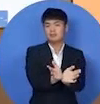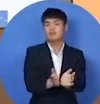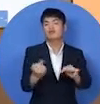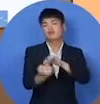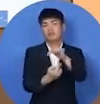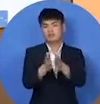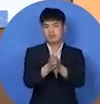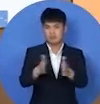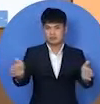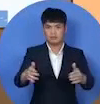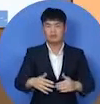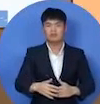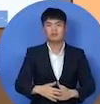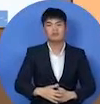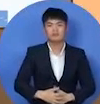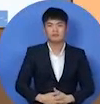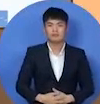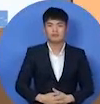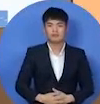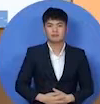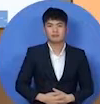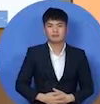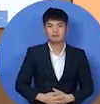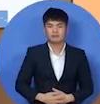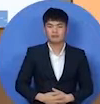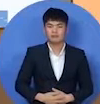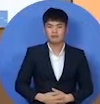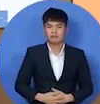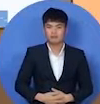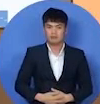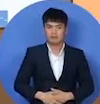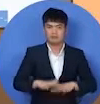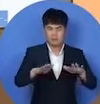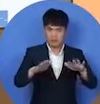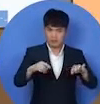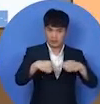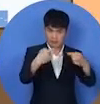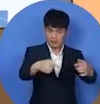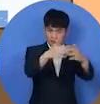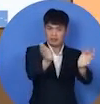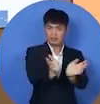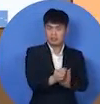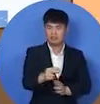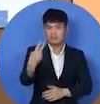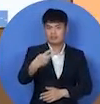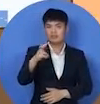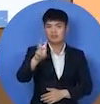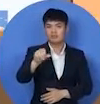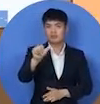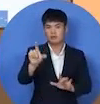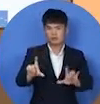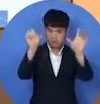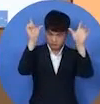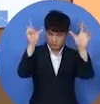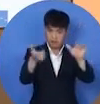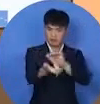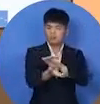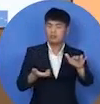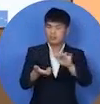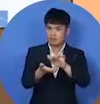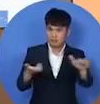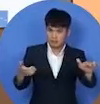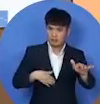활동에 돌입했습니다. 도시행복참여단은 2035년 천안도시기본계획 수립에 앞서 시민들이 주도적으로